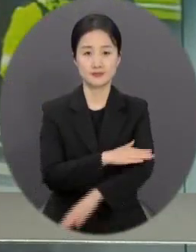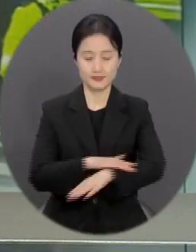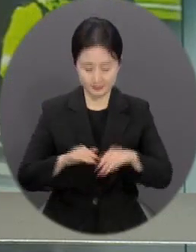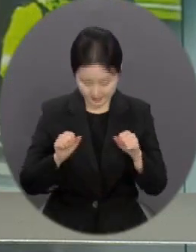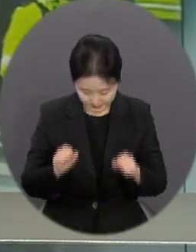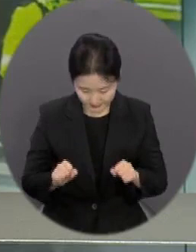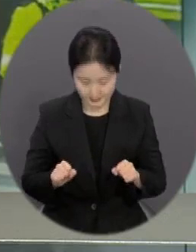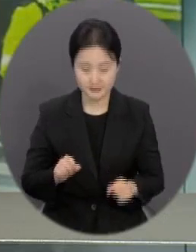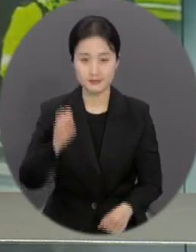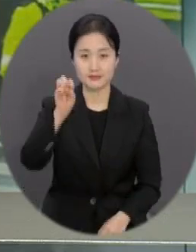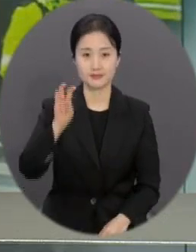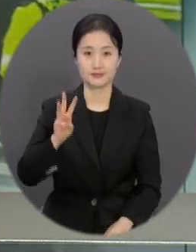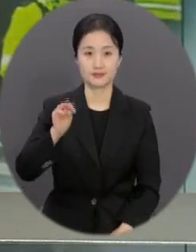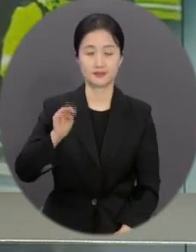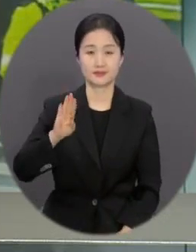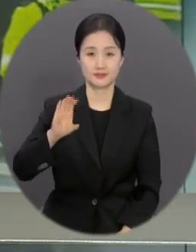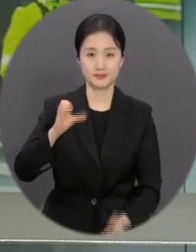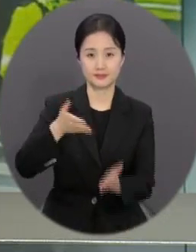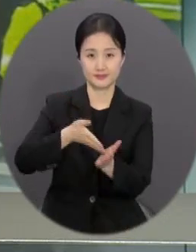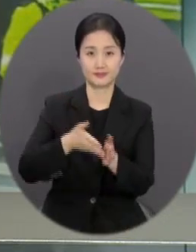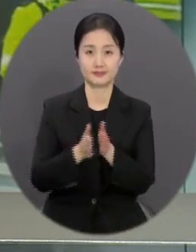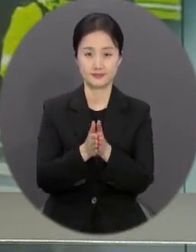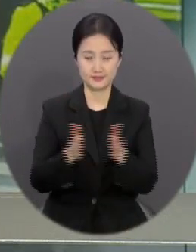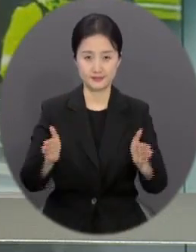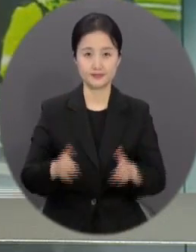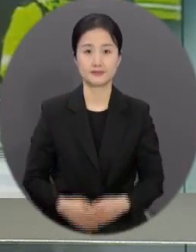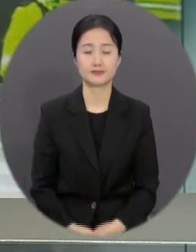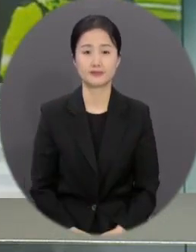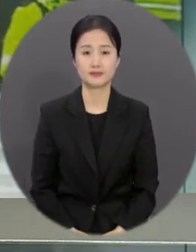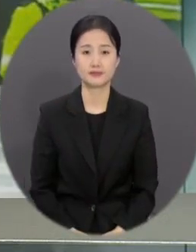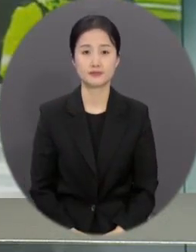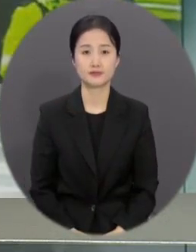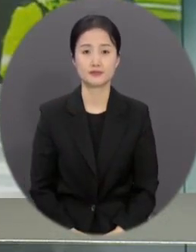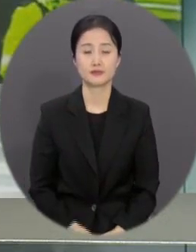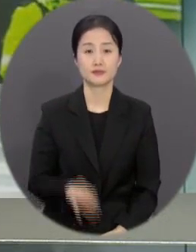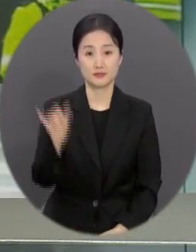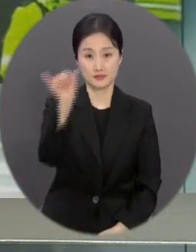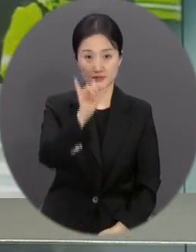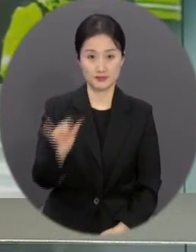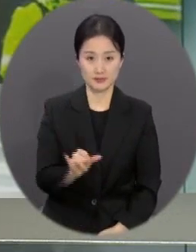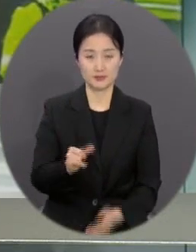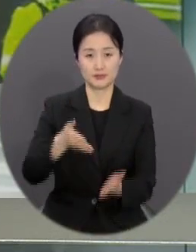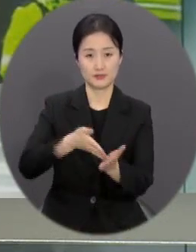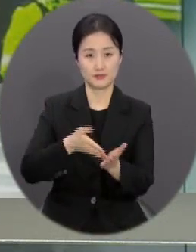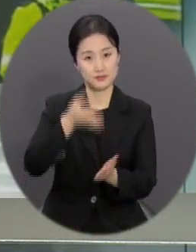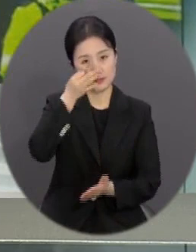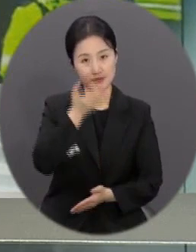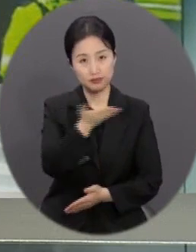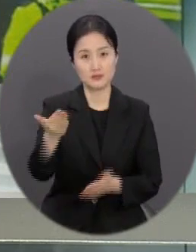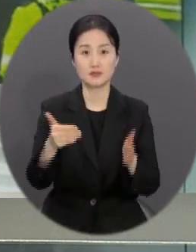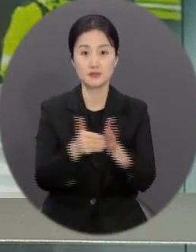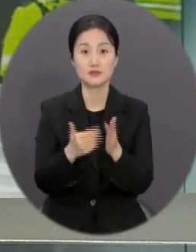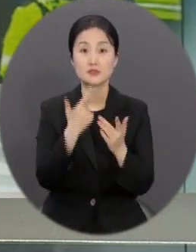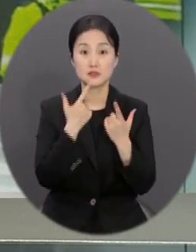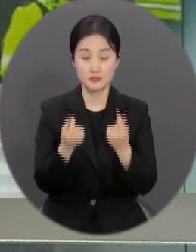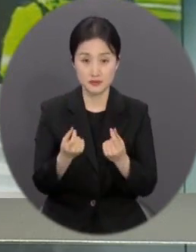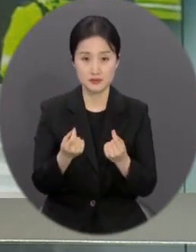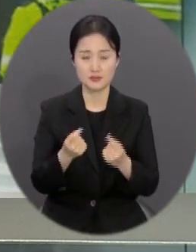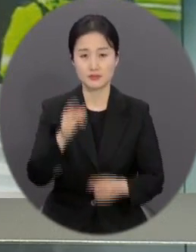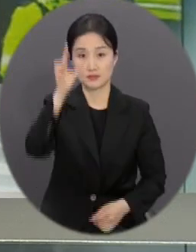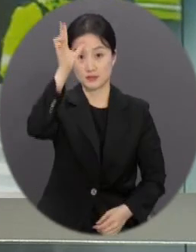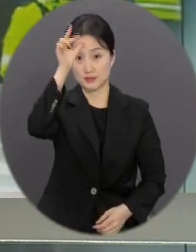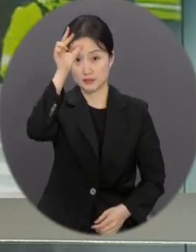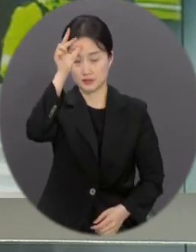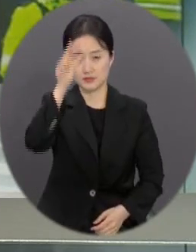여러분 안녕하십니까? 광주 MBC 뉴스데스크입니다. 앞서 전국권 뉴스에서도 보셨습니다만 경찰이 7m 높이